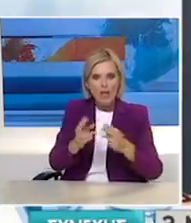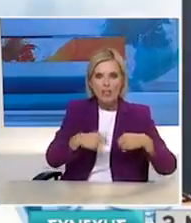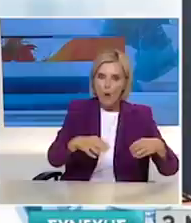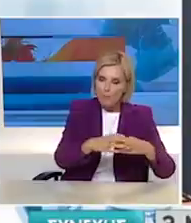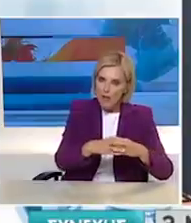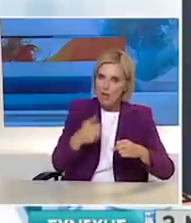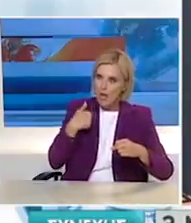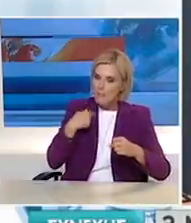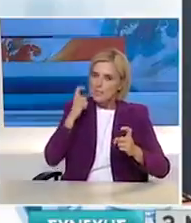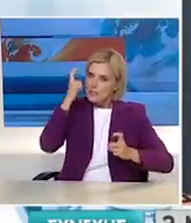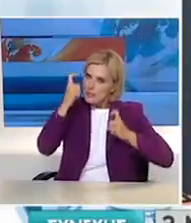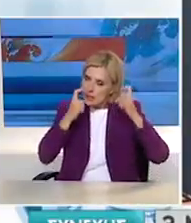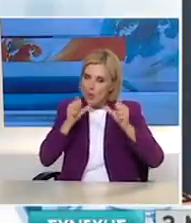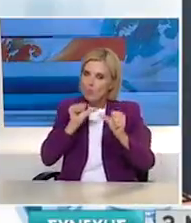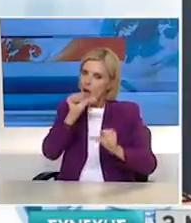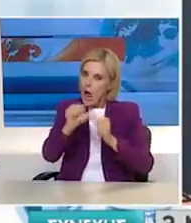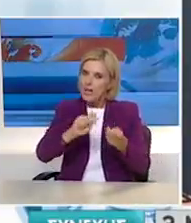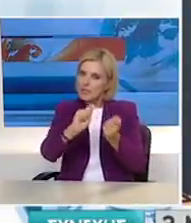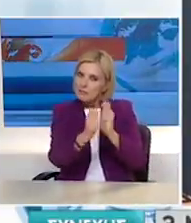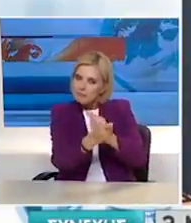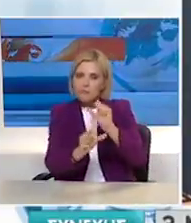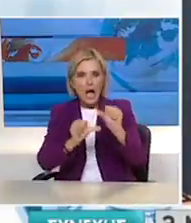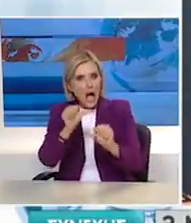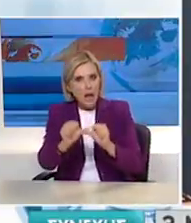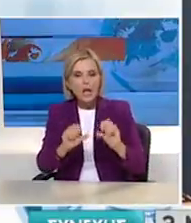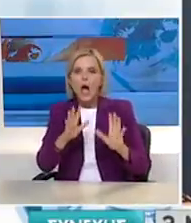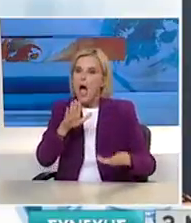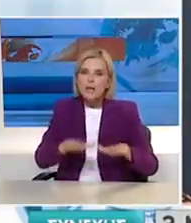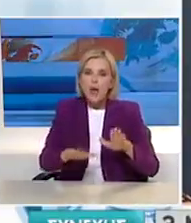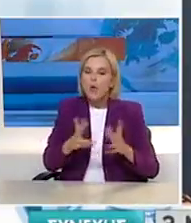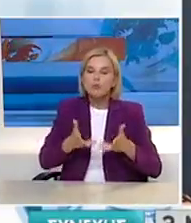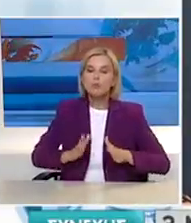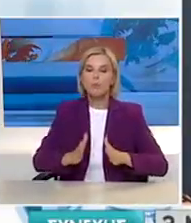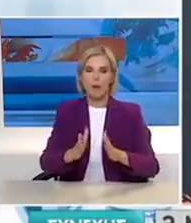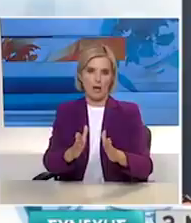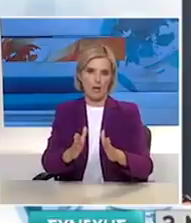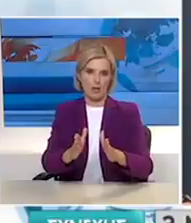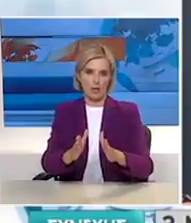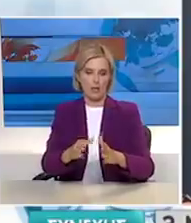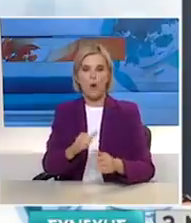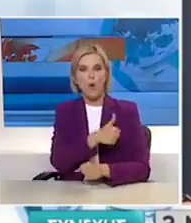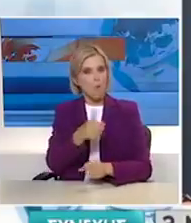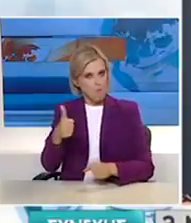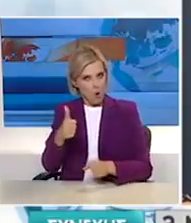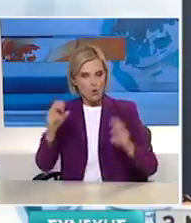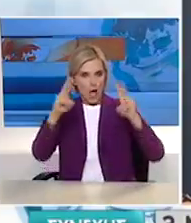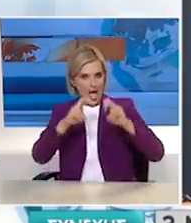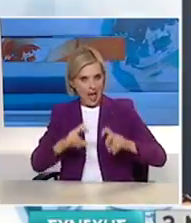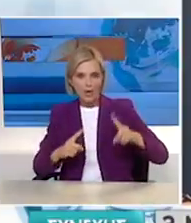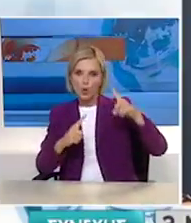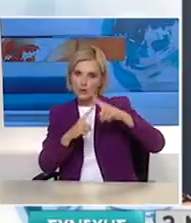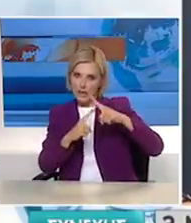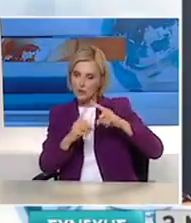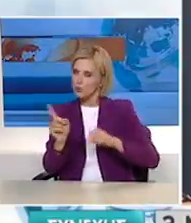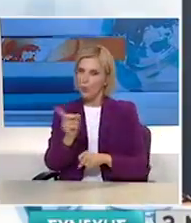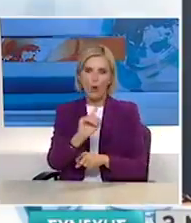να δρομολογούμε και τους αντίστοιχους ελέγχους που πολλές φορές, εκτός από δειγματοληπτικούς, μπορεί να είναι και